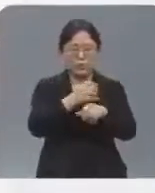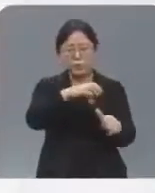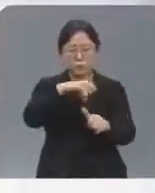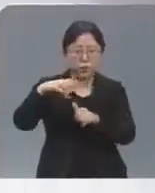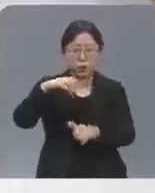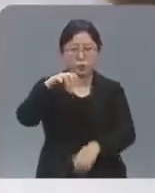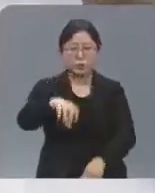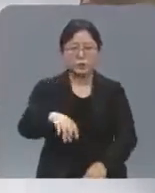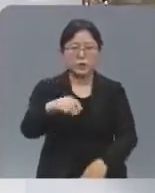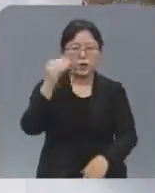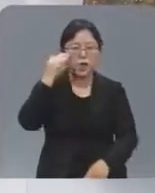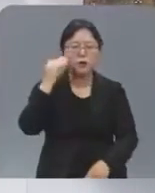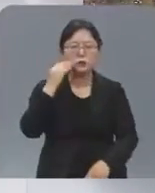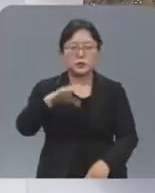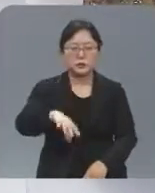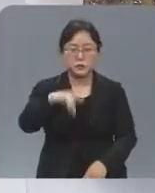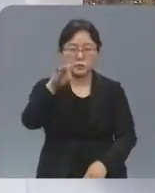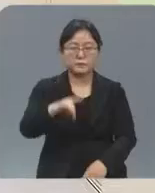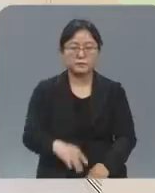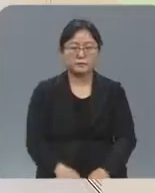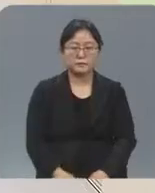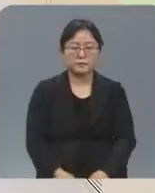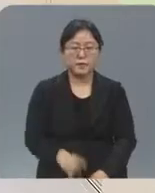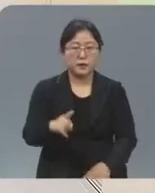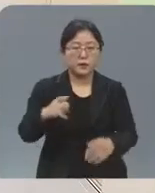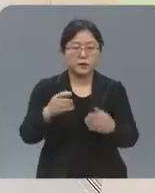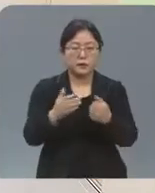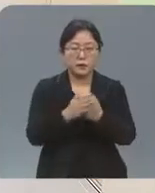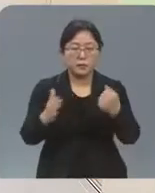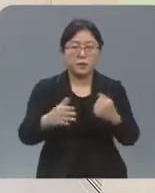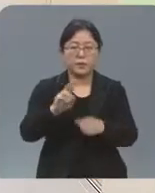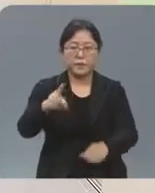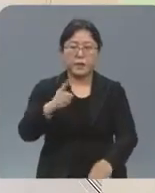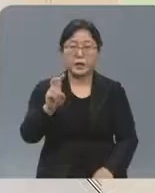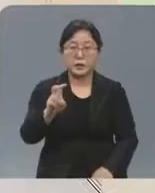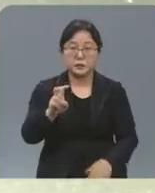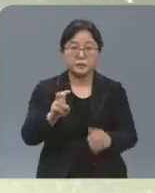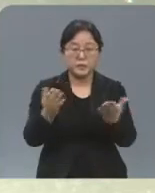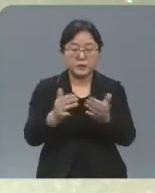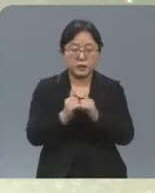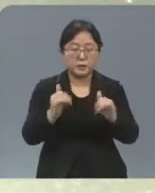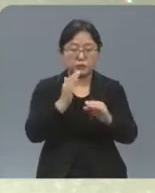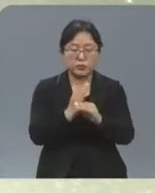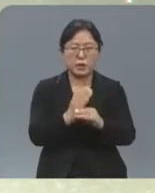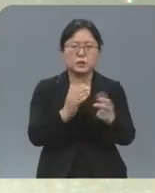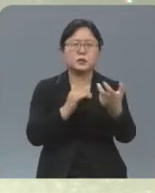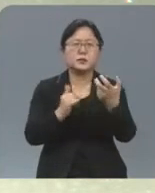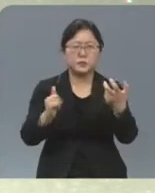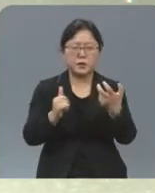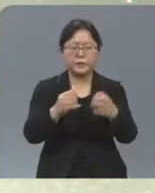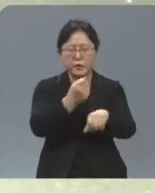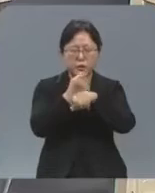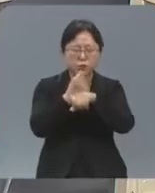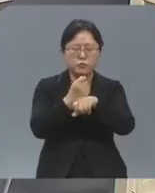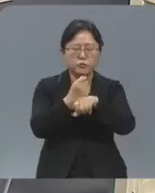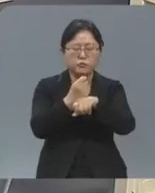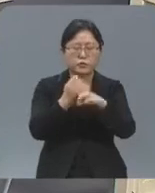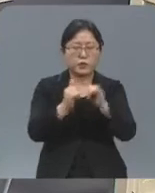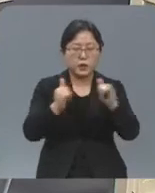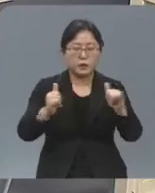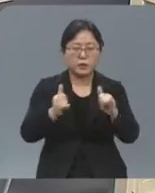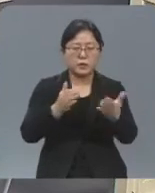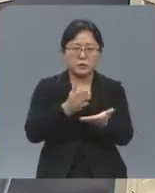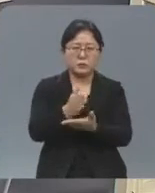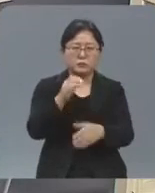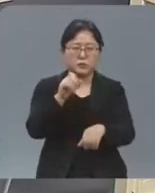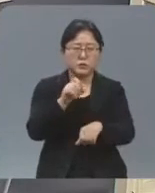보존하는 기관은 국내 최초입니다. 이렇다 보니 120명의 직원 가운데 70여 명이 연구 인력일 정도로 전문성이